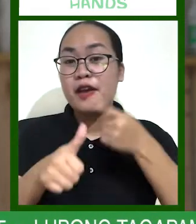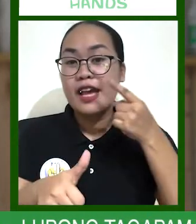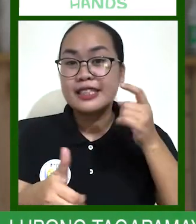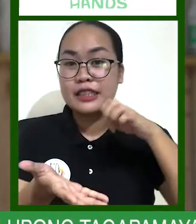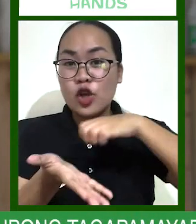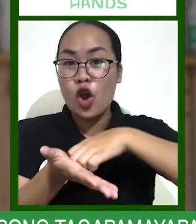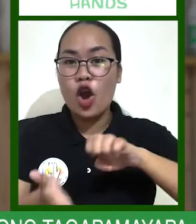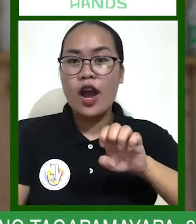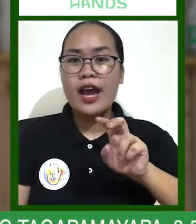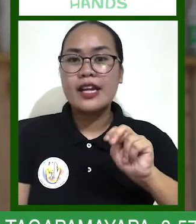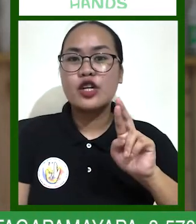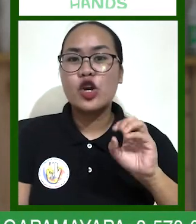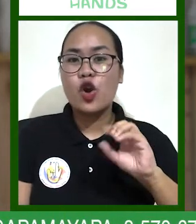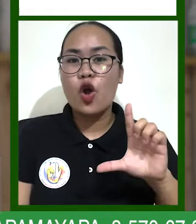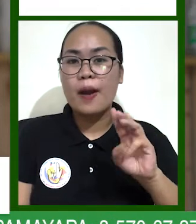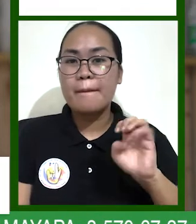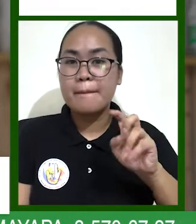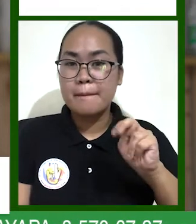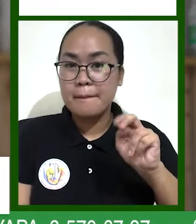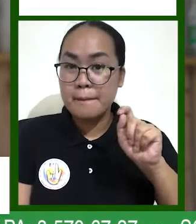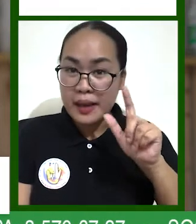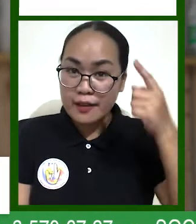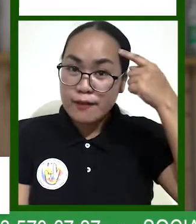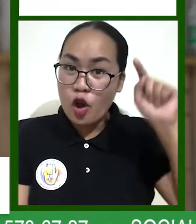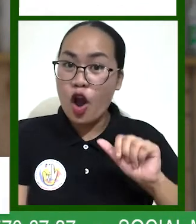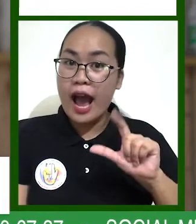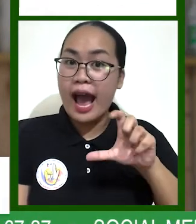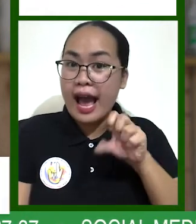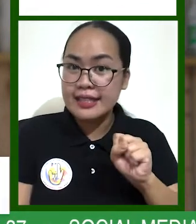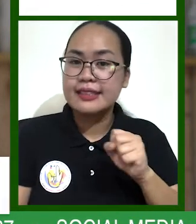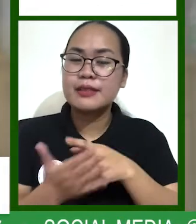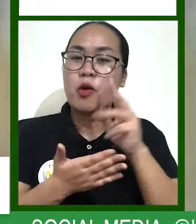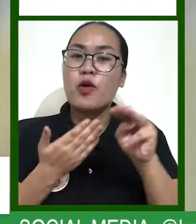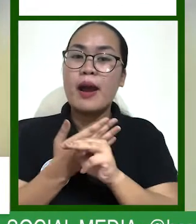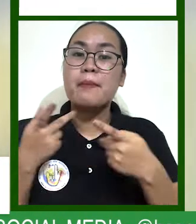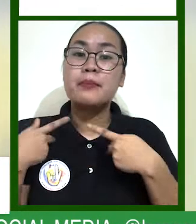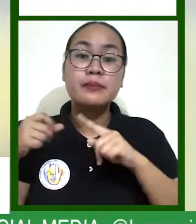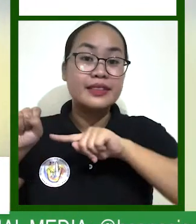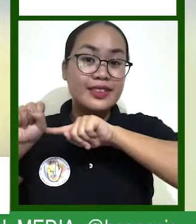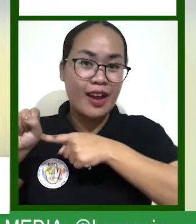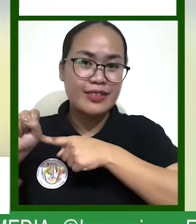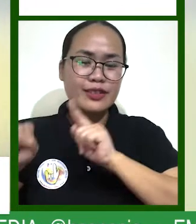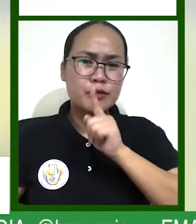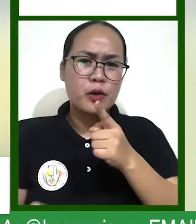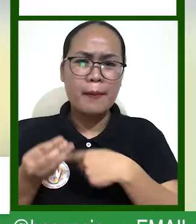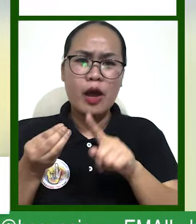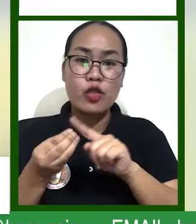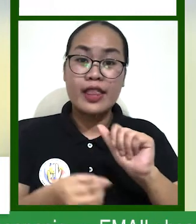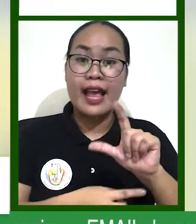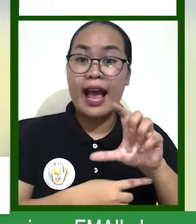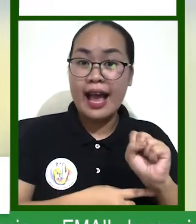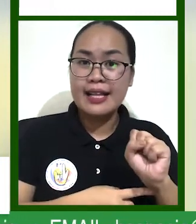enrollment para po sa ating ALS program sa Barangay San Antonio ay nag-umpisa na po, no? Ang ALS is the Alternative Learning